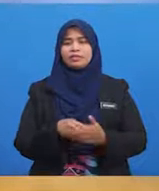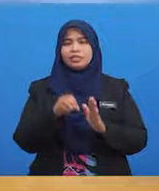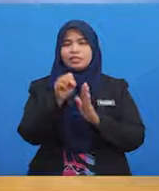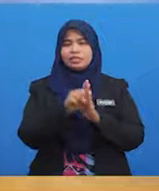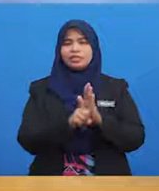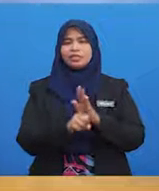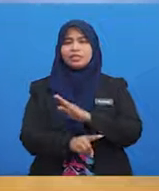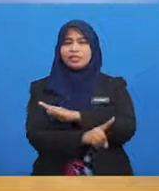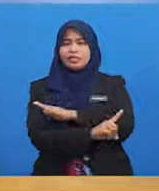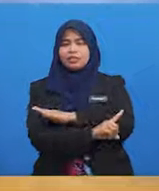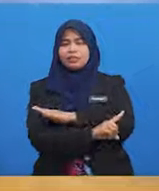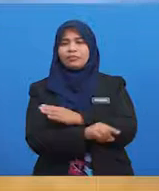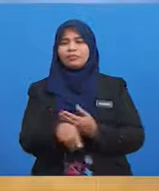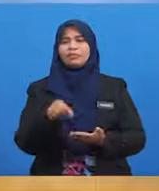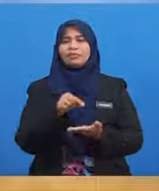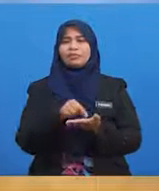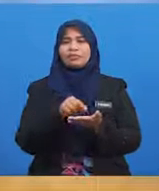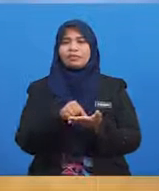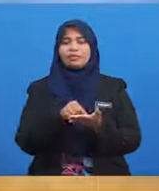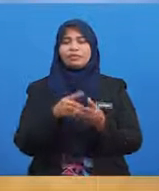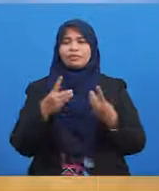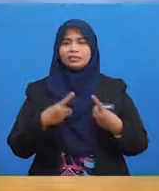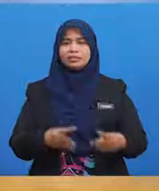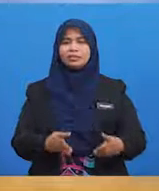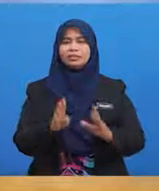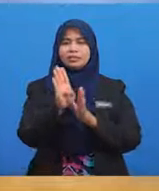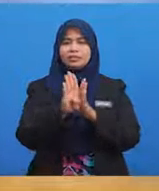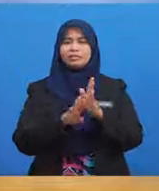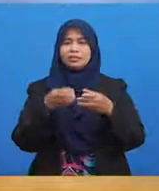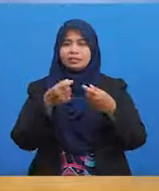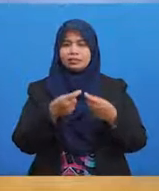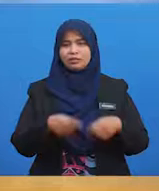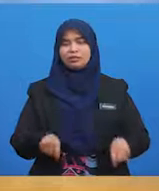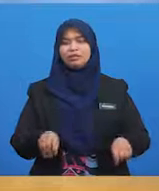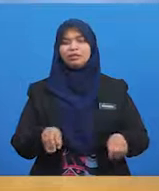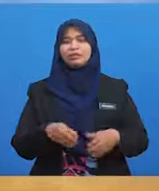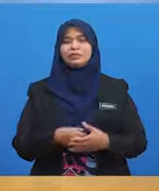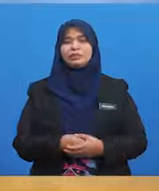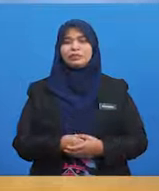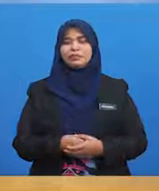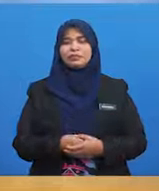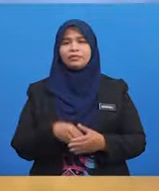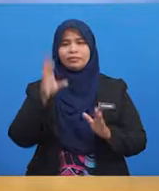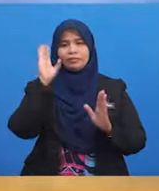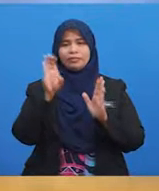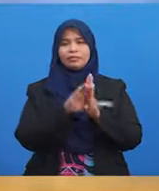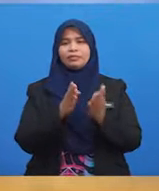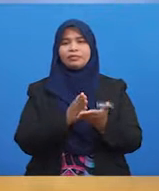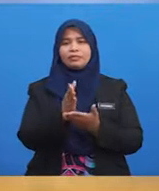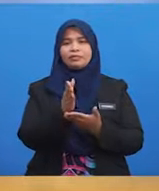seekor ayam sedang bertelur. Gambar seterusnya,